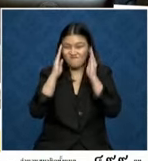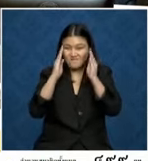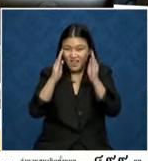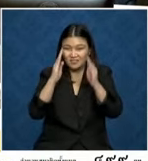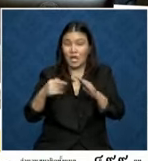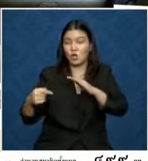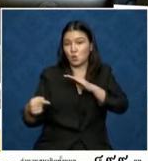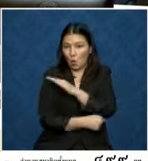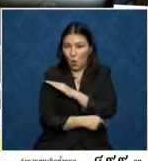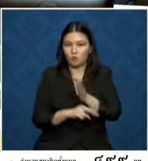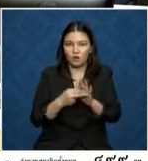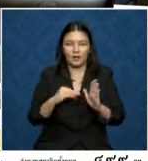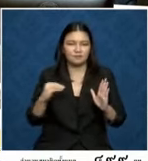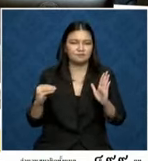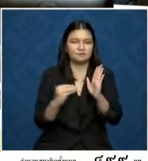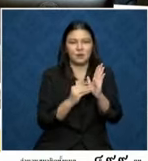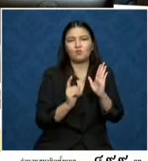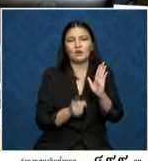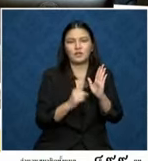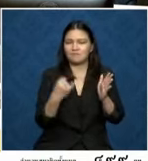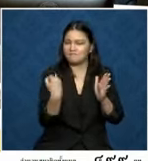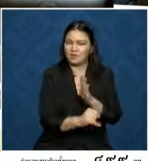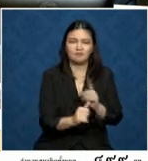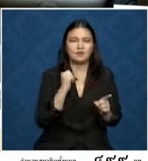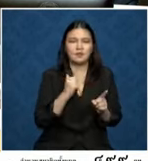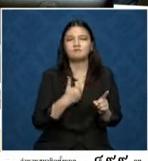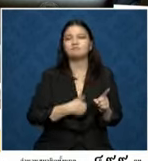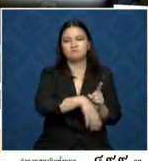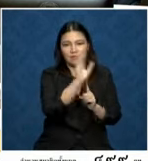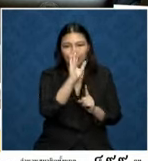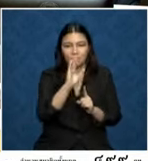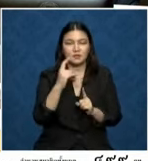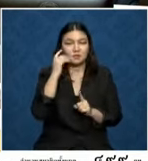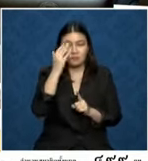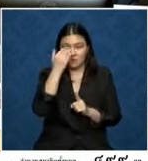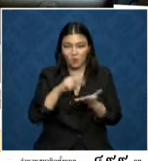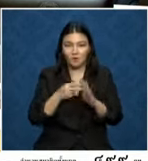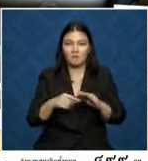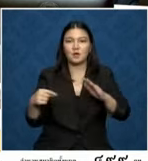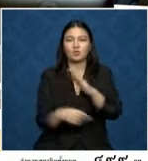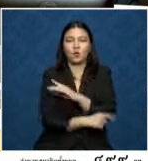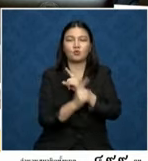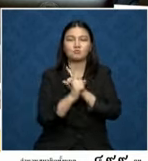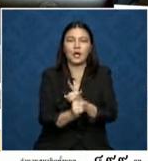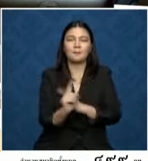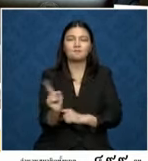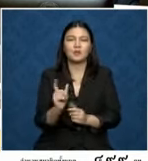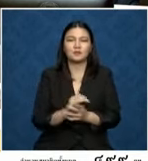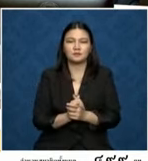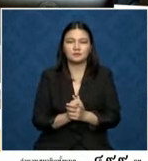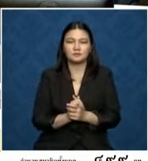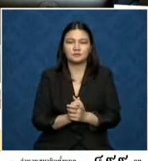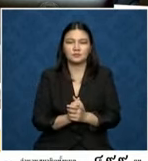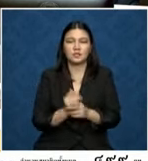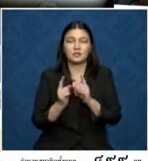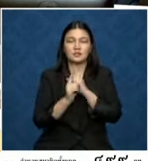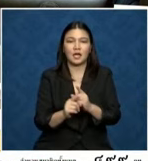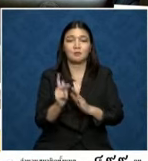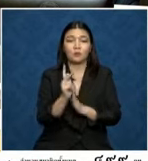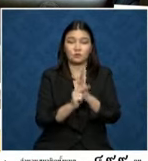ดเกี่ยวกับการออกเช็คโดยทุจริตมาปรับกับบทบัญญัติความผิดฐานช่อโกงตามประมวลกฎหมายอาญานั้น